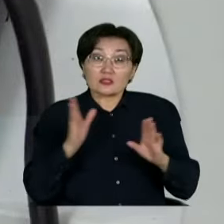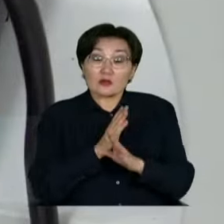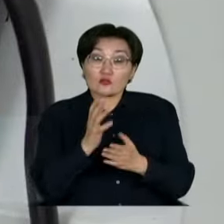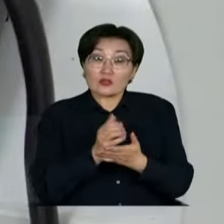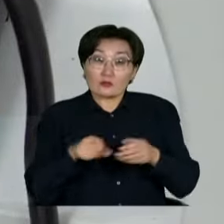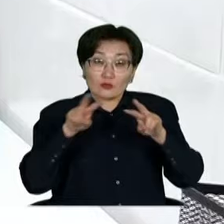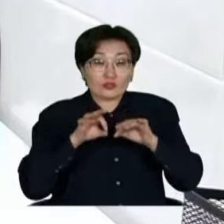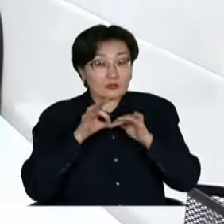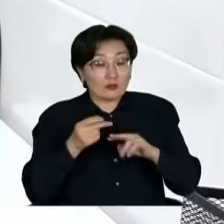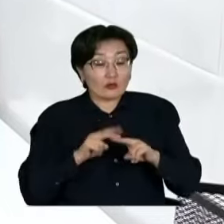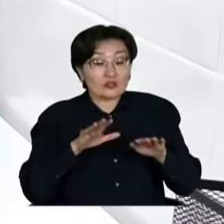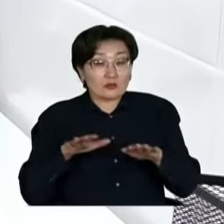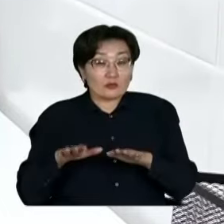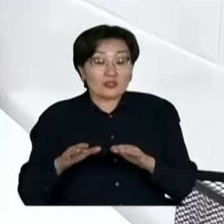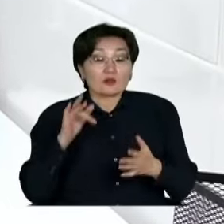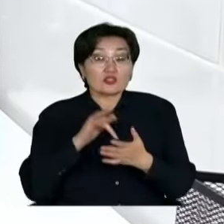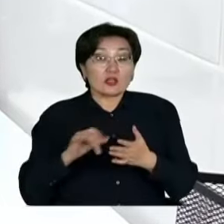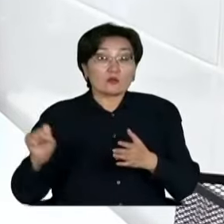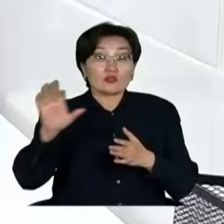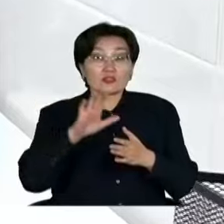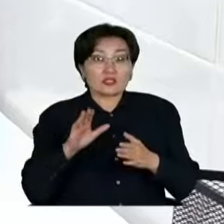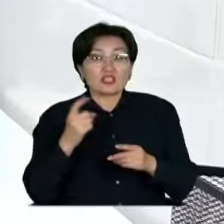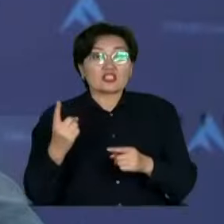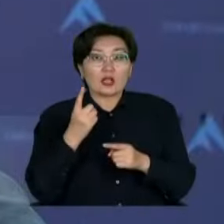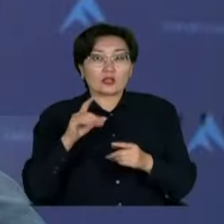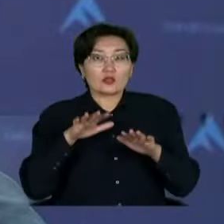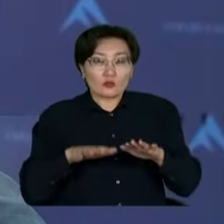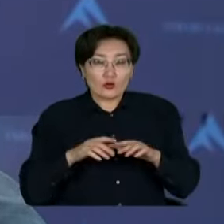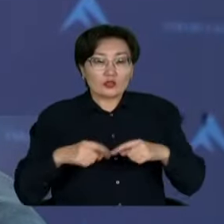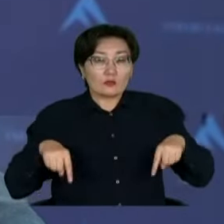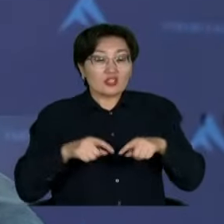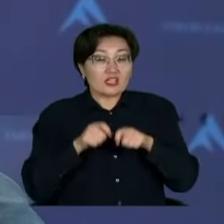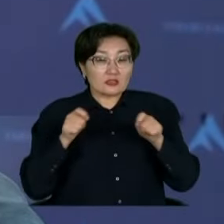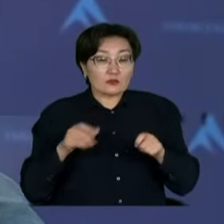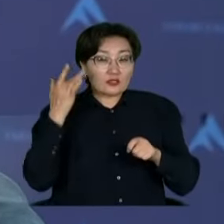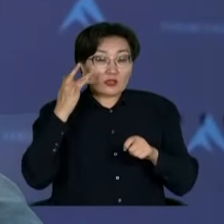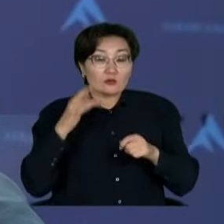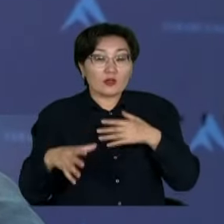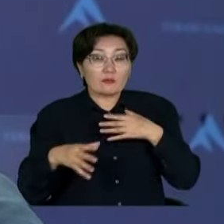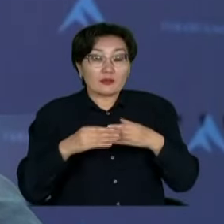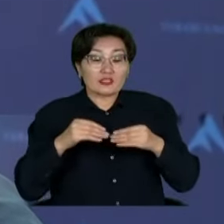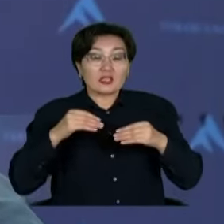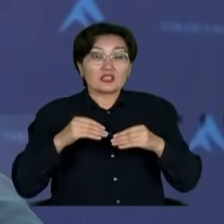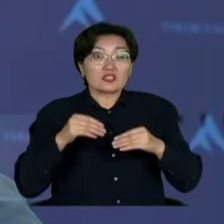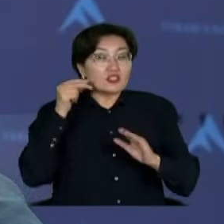мониторинг жүргізетін бұл орын Орталық Азия бойынша жалғыз. Америка мен біріккен лаборатория